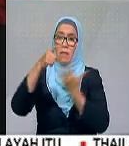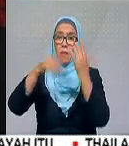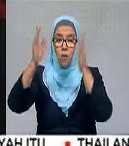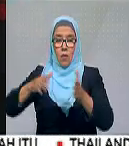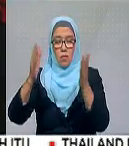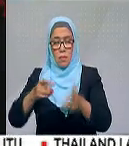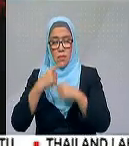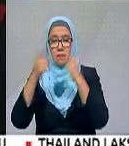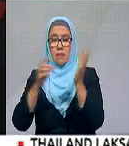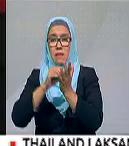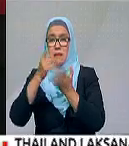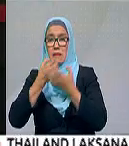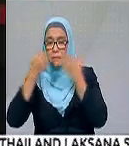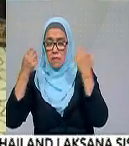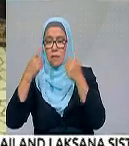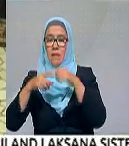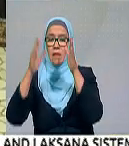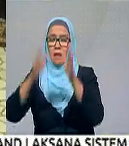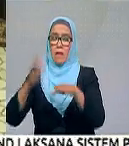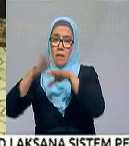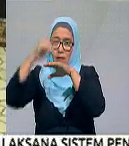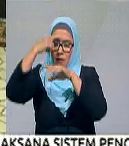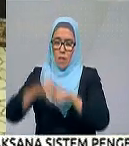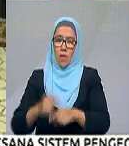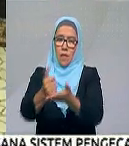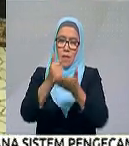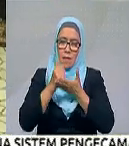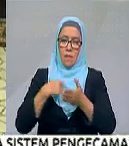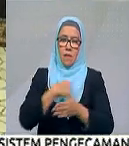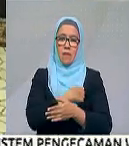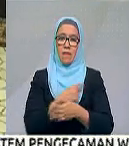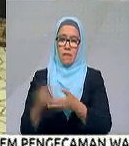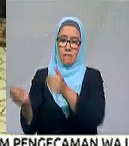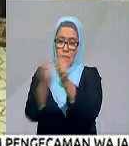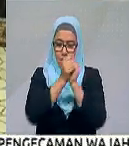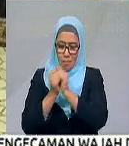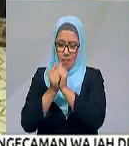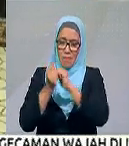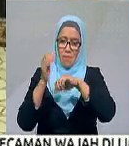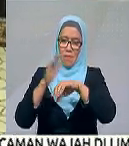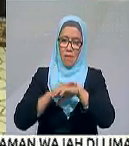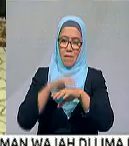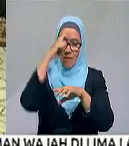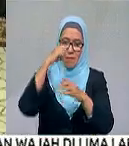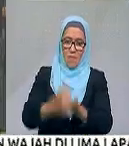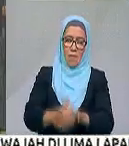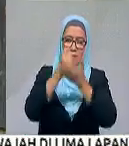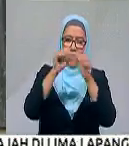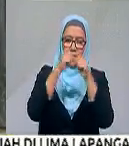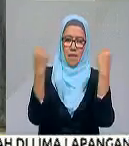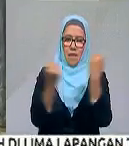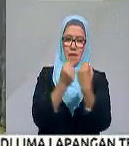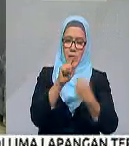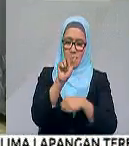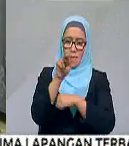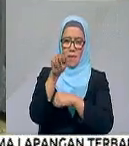untuk melihat perjuangan kami. Terpanggil sama untuk membantu tabung kebajikan berkenaan, syarikat korporat Tunas Indah Niaga